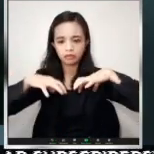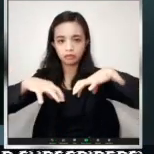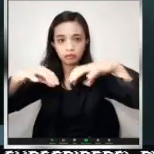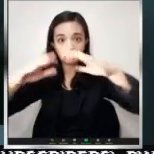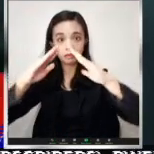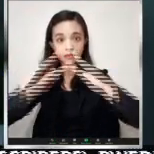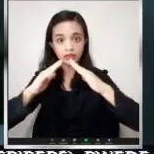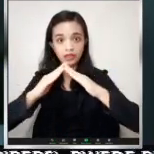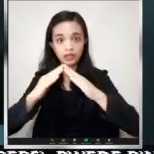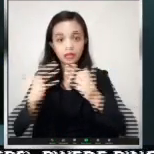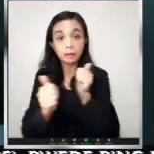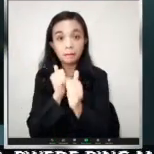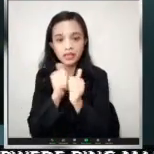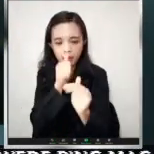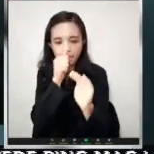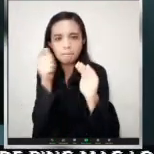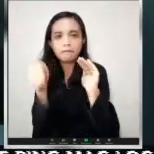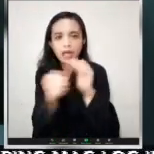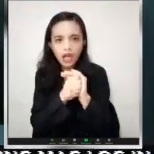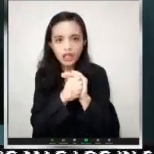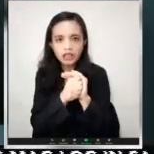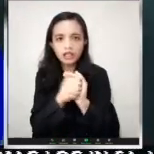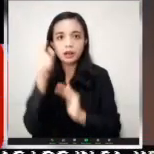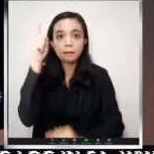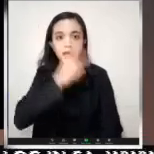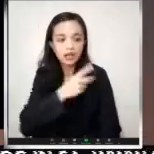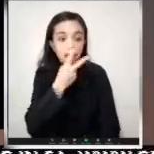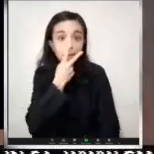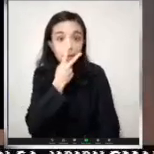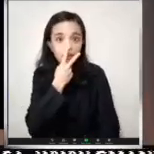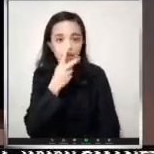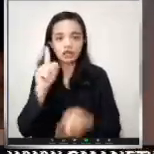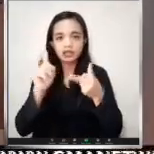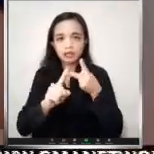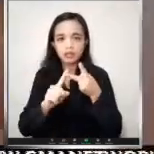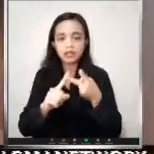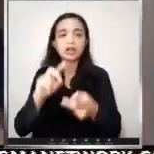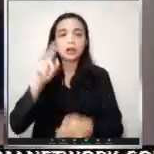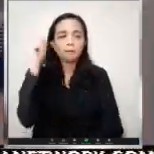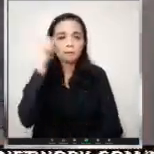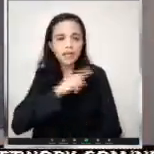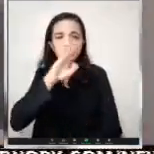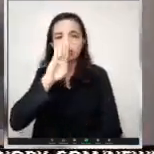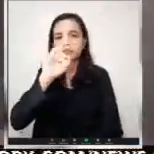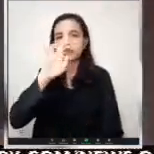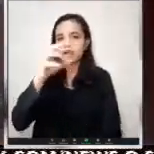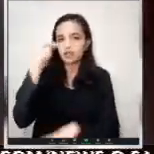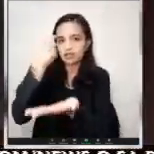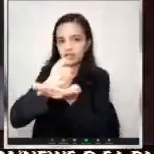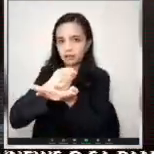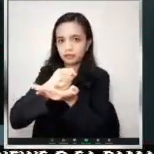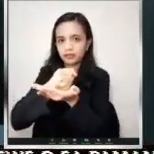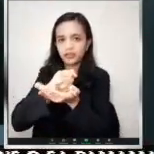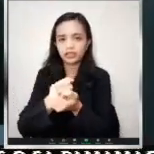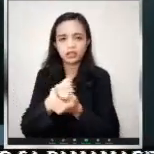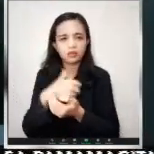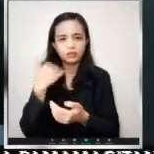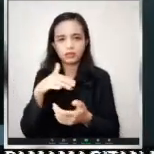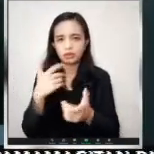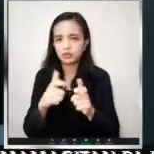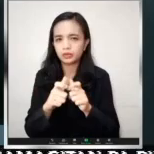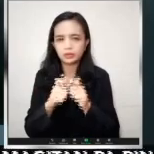tinago nila itong mga peking sigarilyo at itong mga peke na mga BIR stamps. Napakalaking dagok nito kung ito